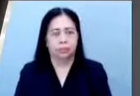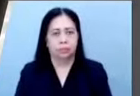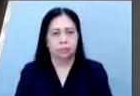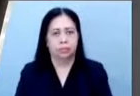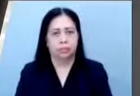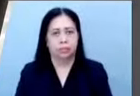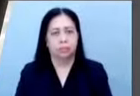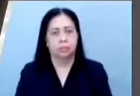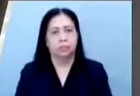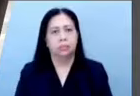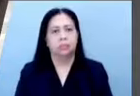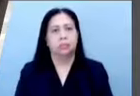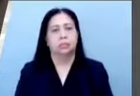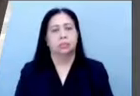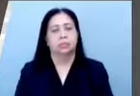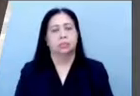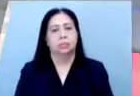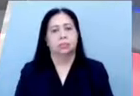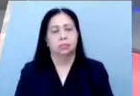nakatutok 24 oras.